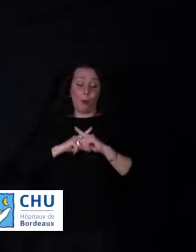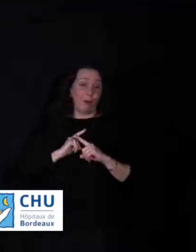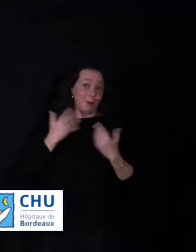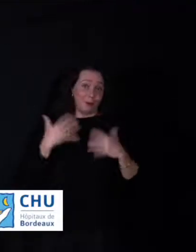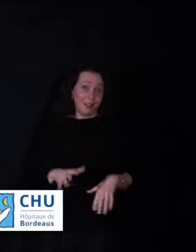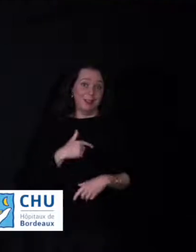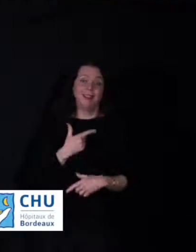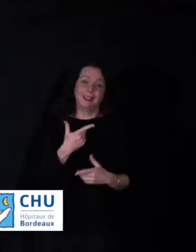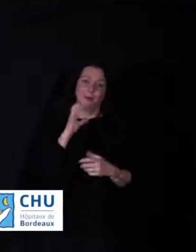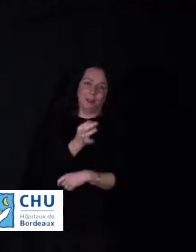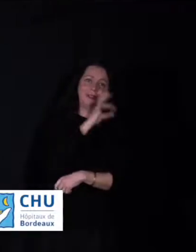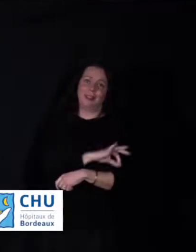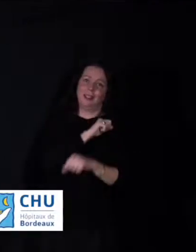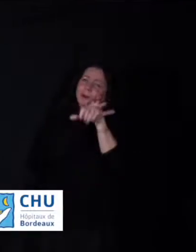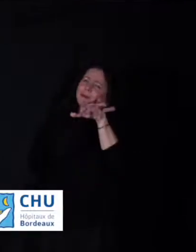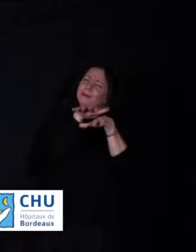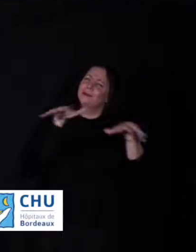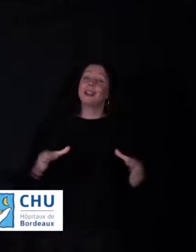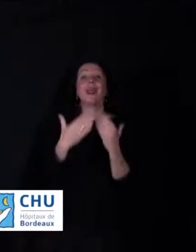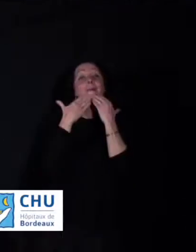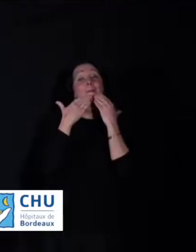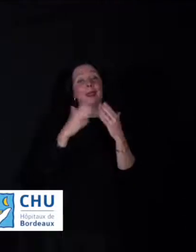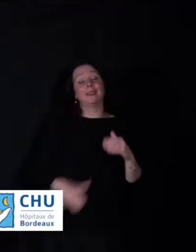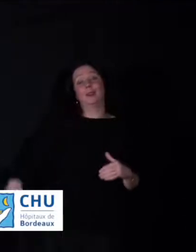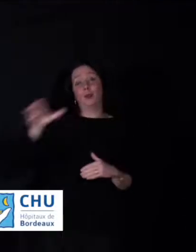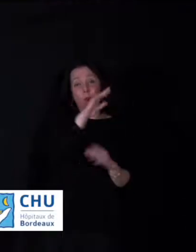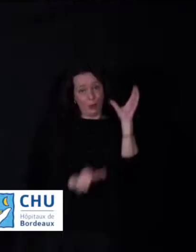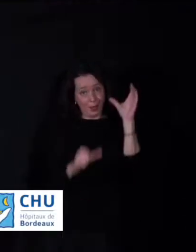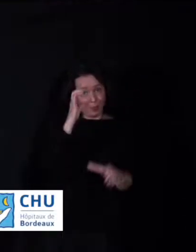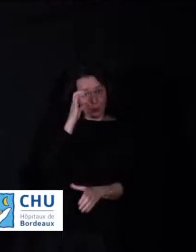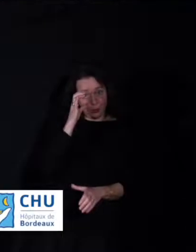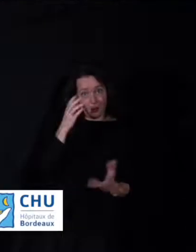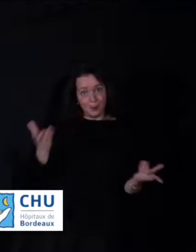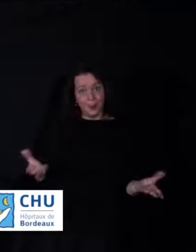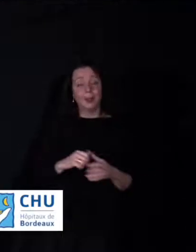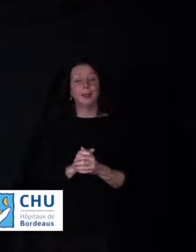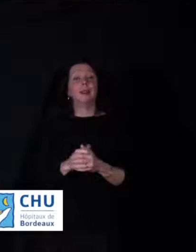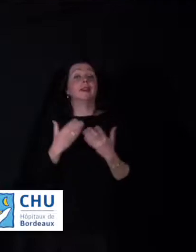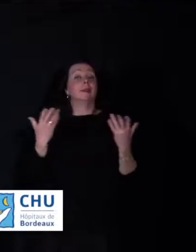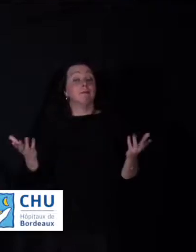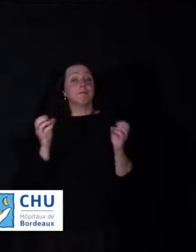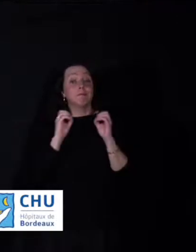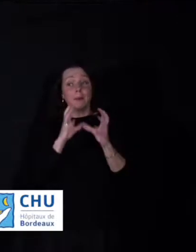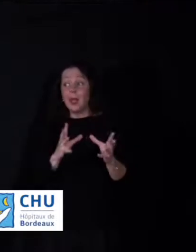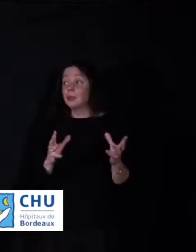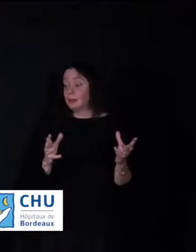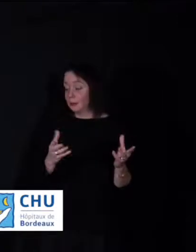l'intérêt et du bien fondé de la vaccination. Je vous remercie à tous pour votre attention. Je vous laisse juste les